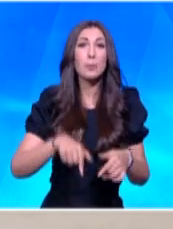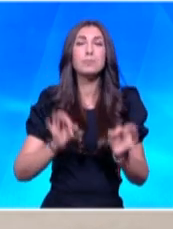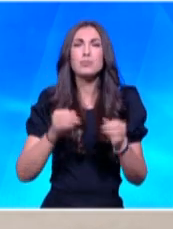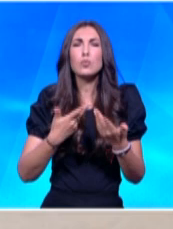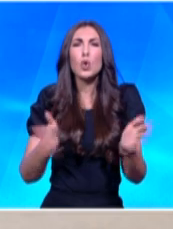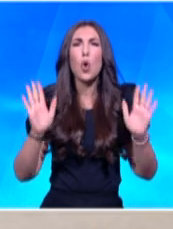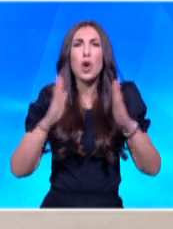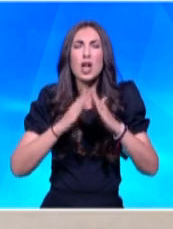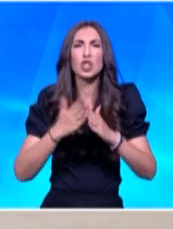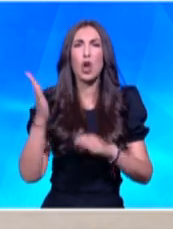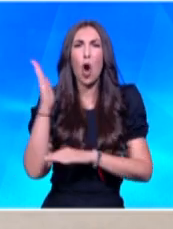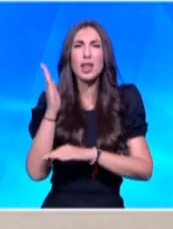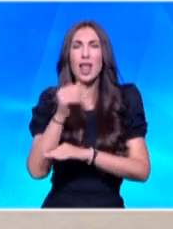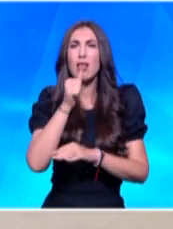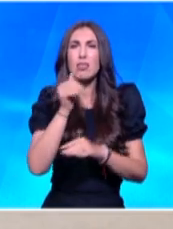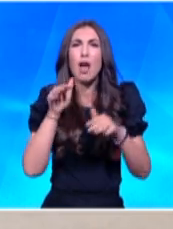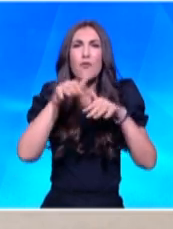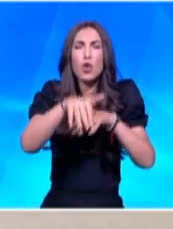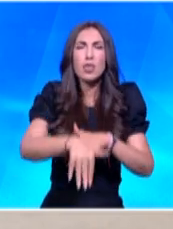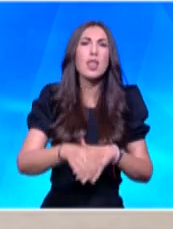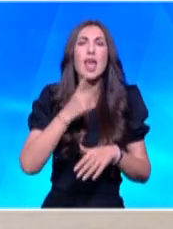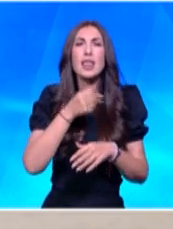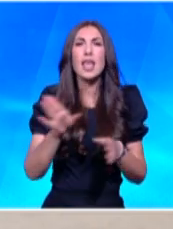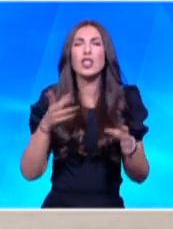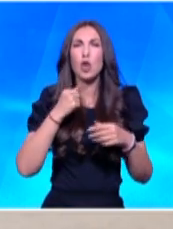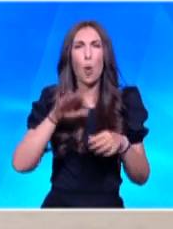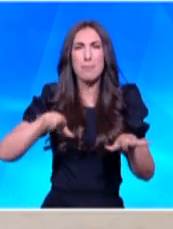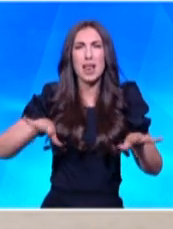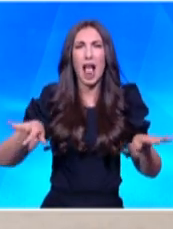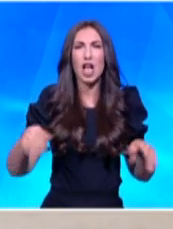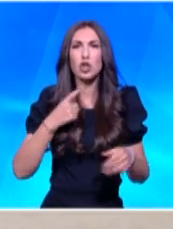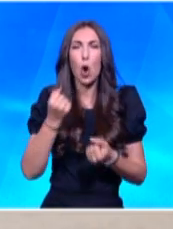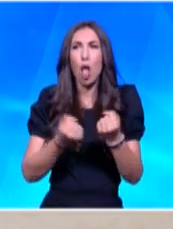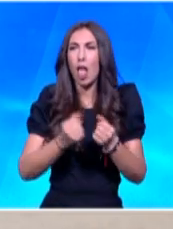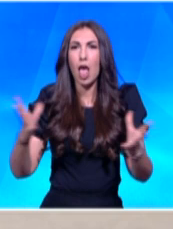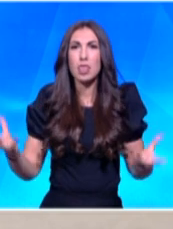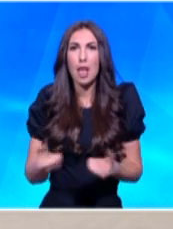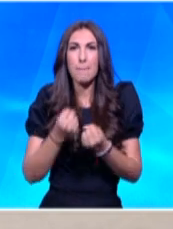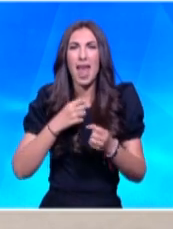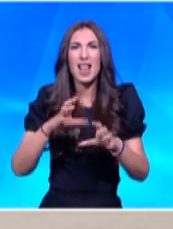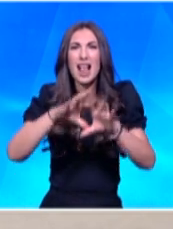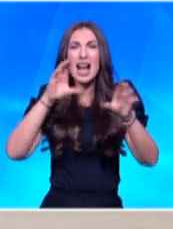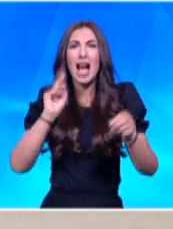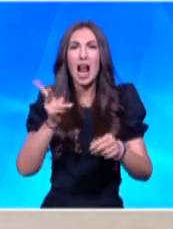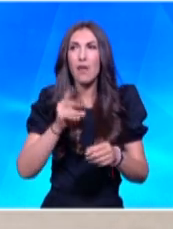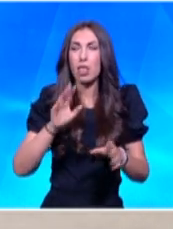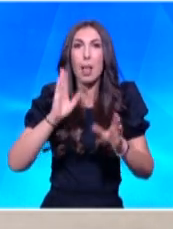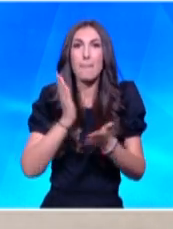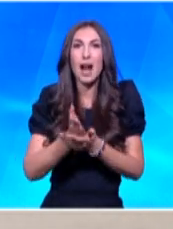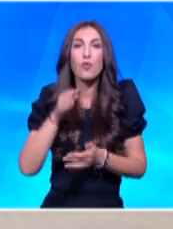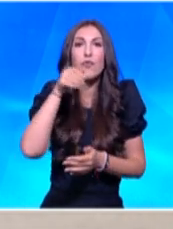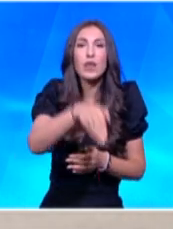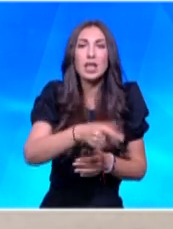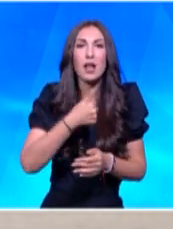къщи, хотели бяха наводнени и част от летуващите по Южното Черноморие намериха автомобилите и караваните си буквално в морето. Бяха